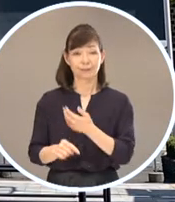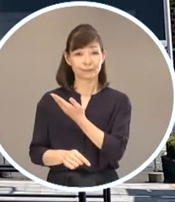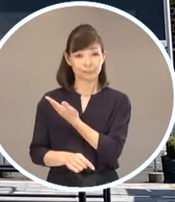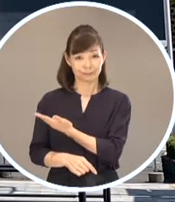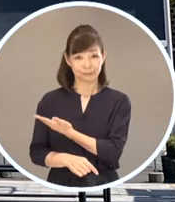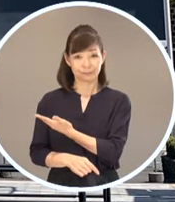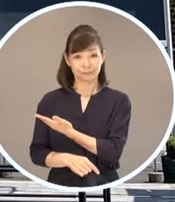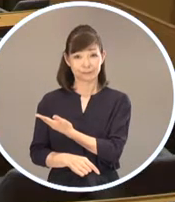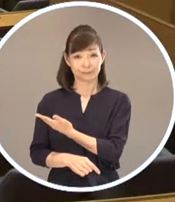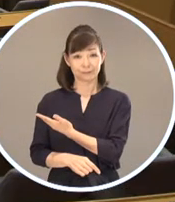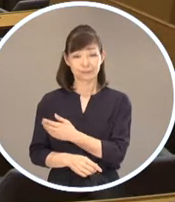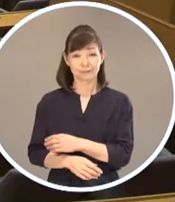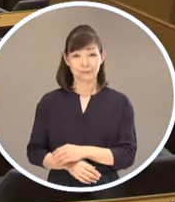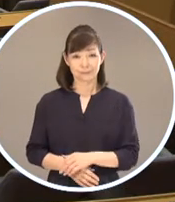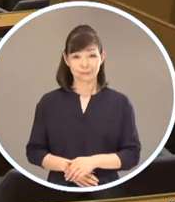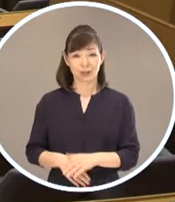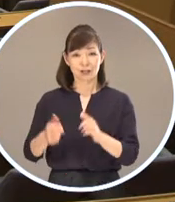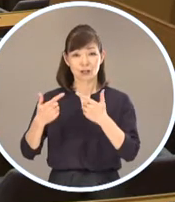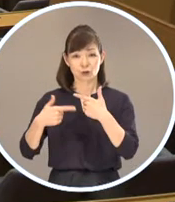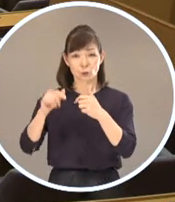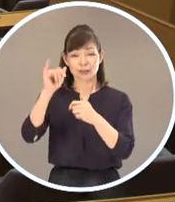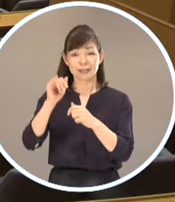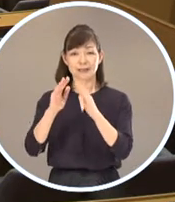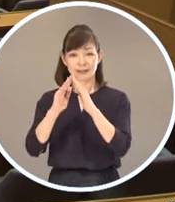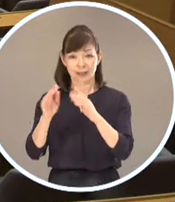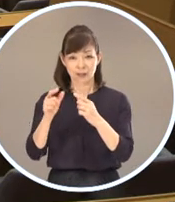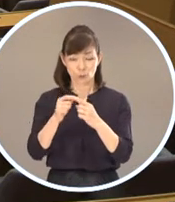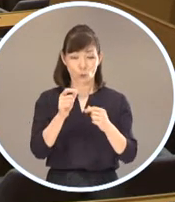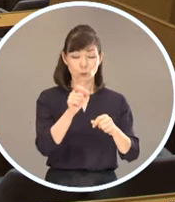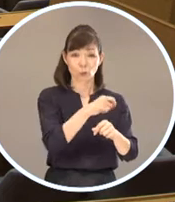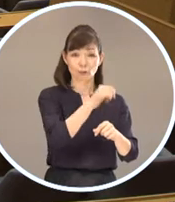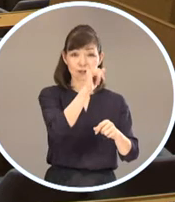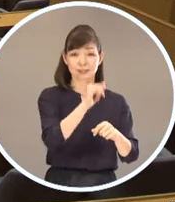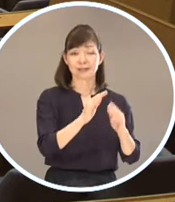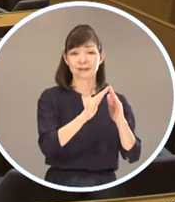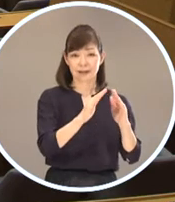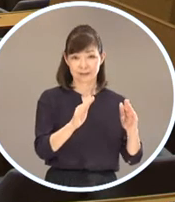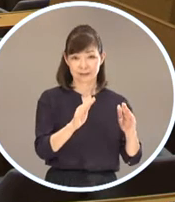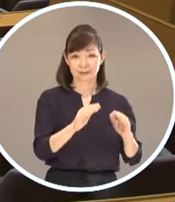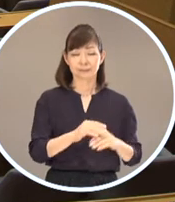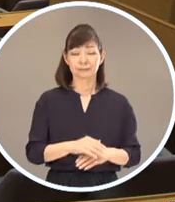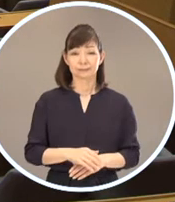はこちら。常任委員会と特別委員会。